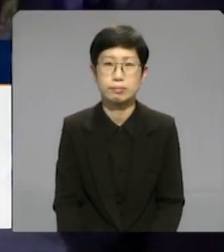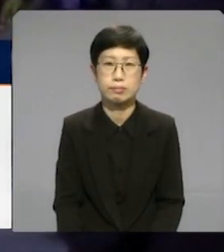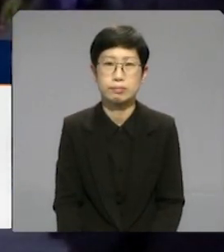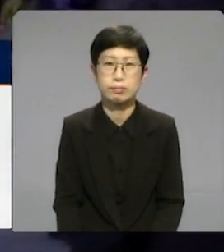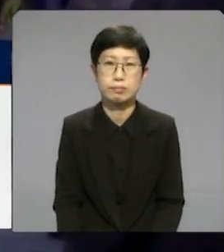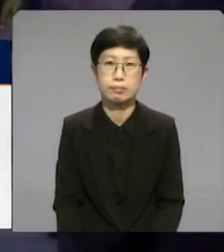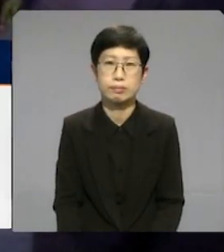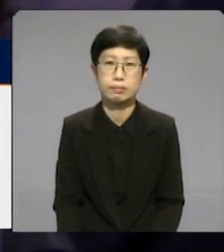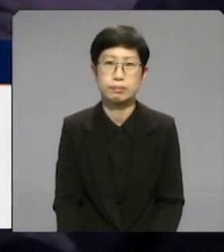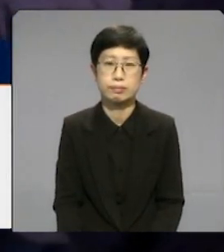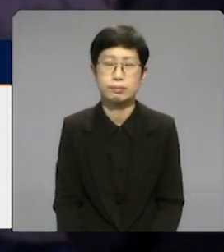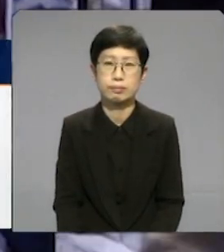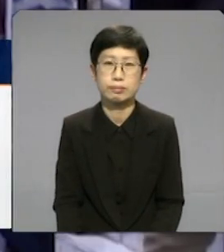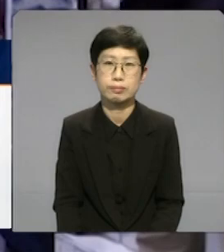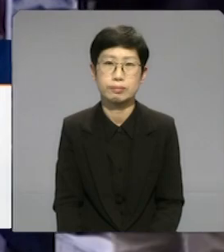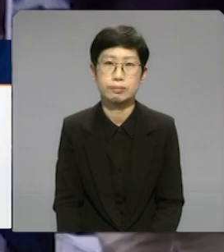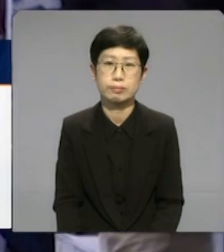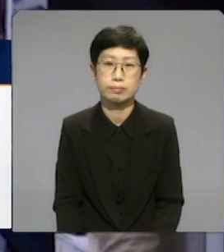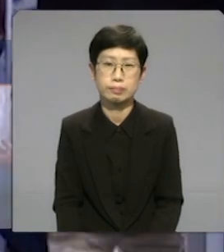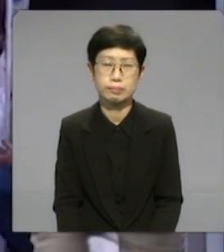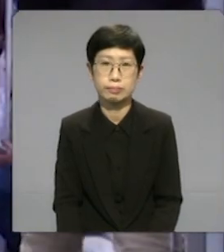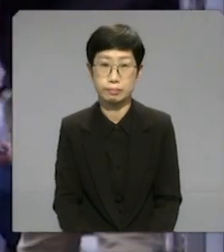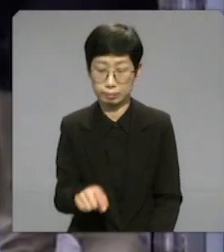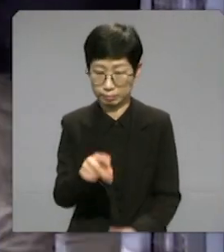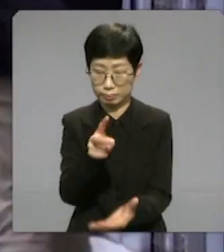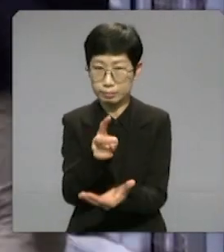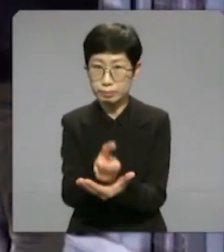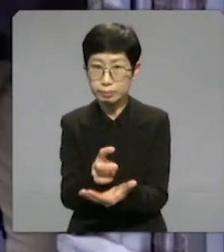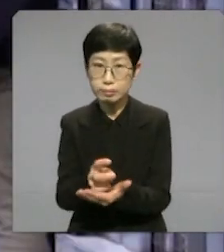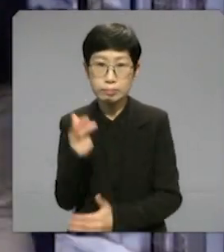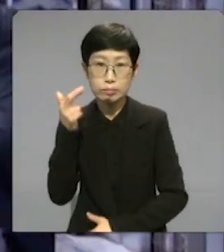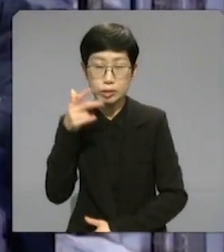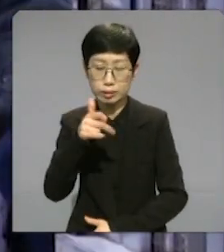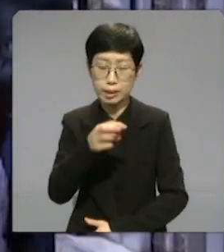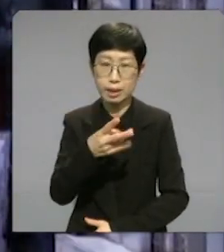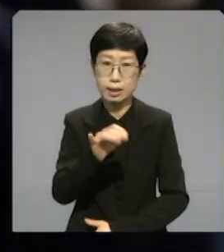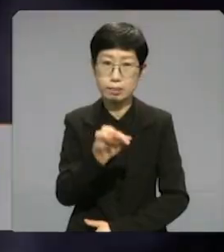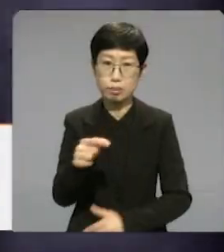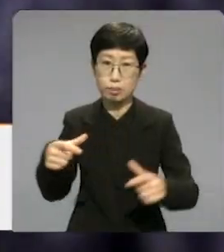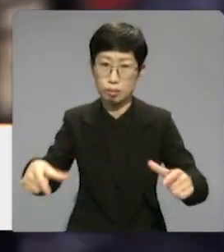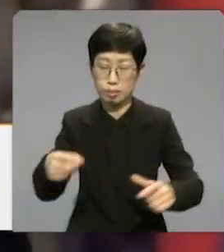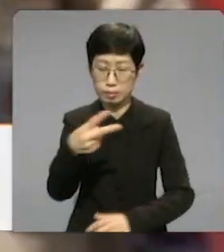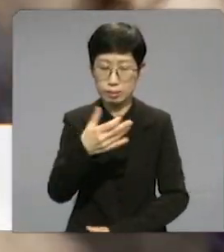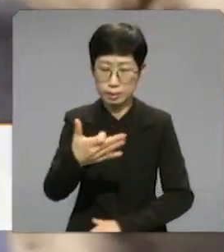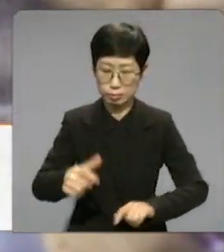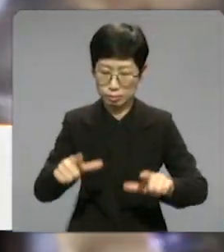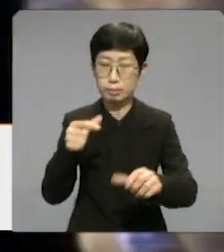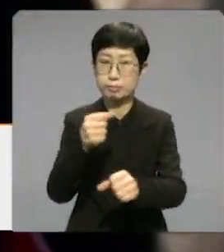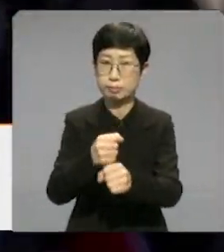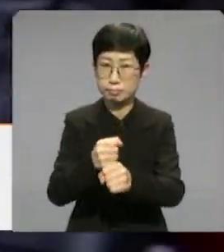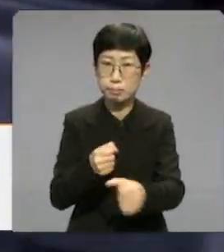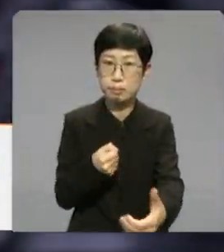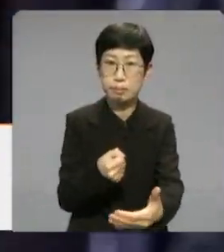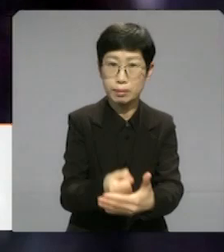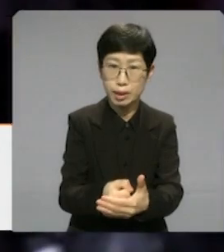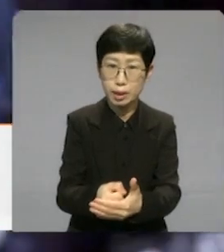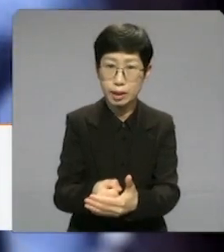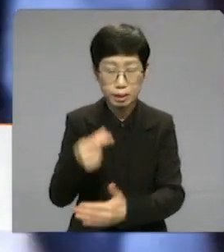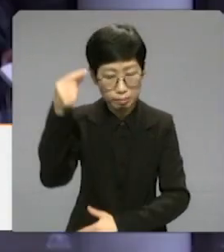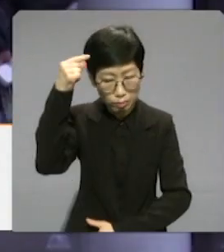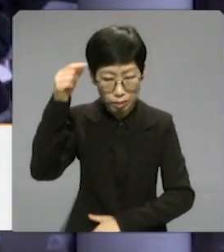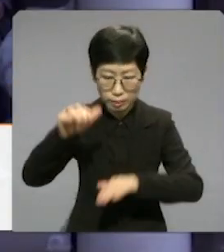type de cheveux. Donc, oui. 해당 법안은 미국 캘리포니아에서 2019년 제정된 두발 차별